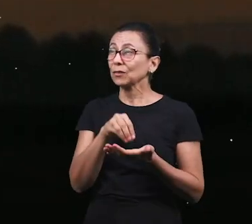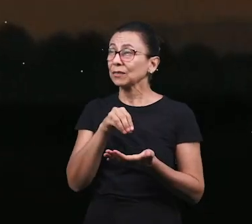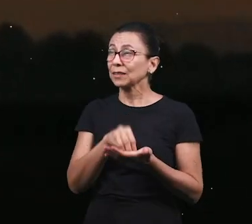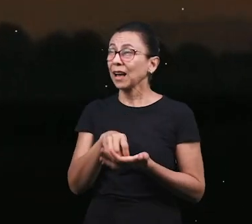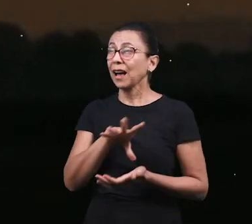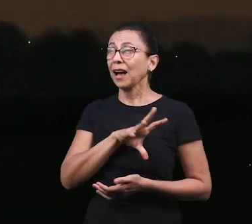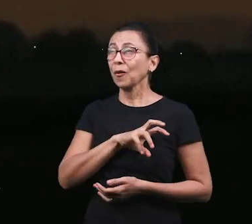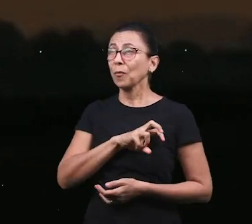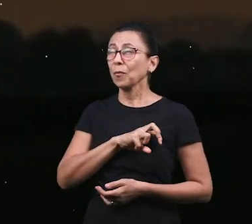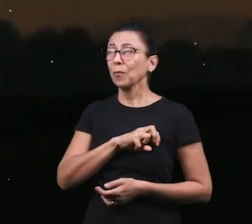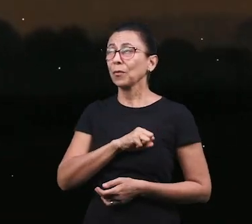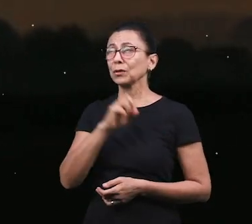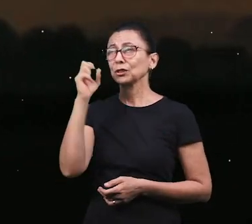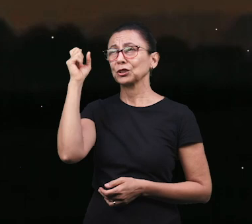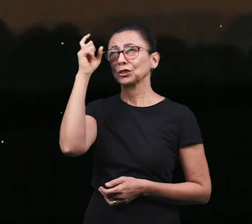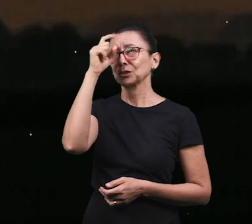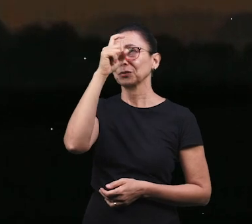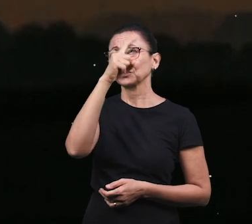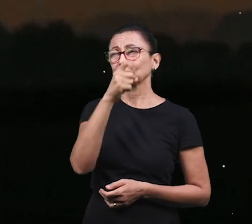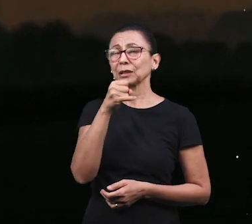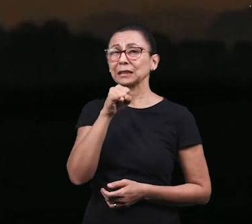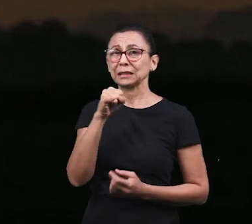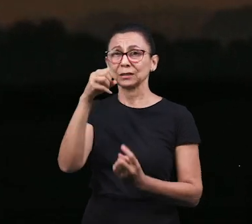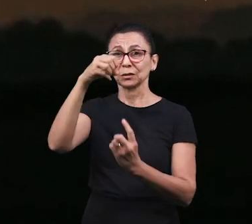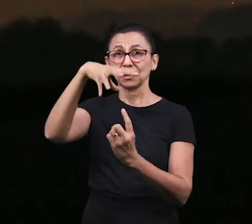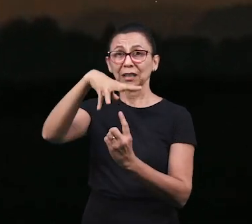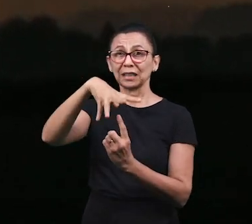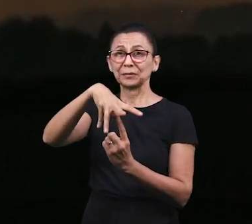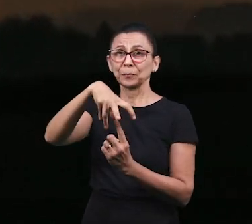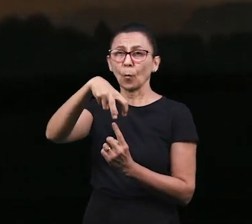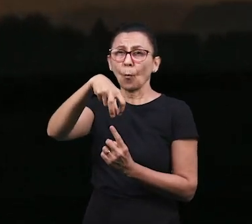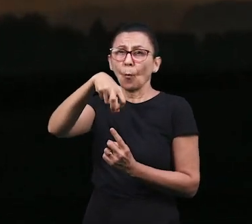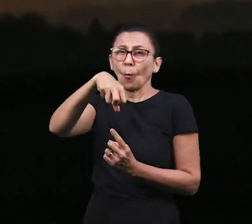sem a tua graça eu não